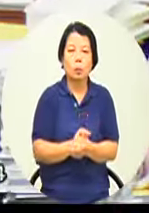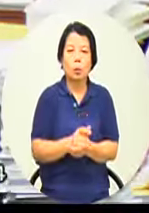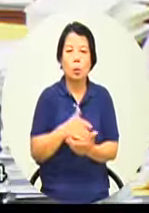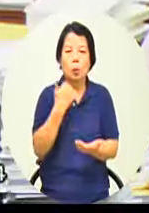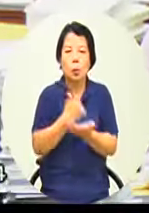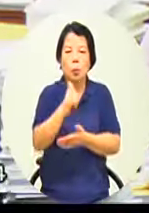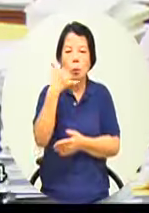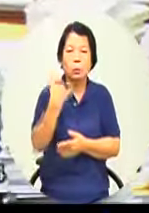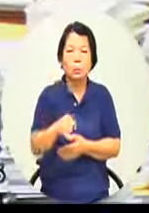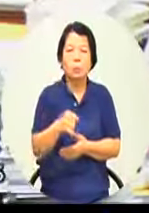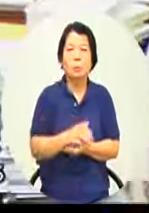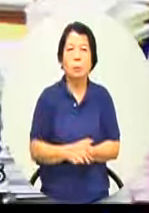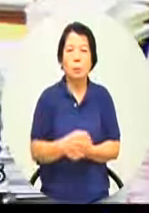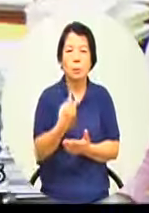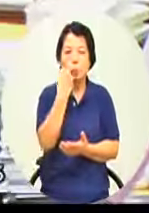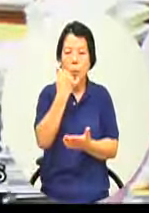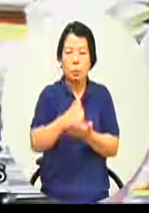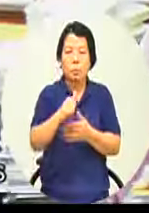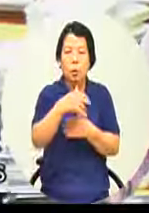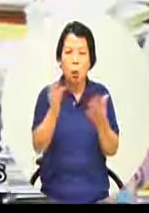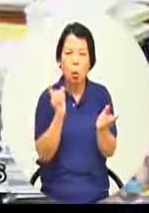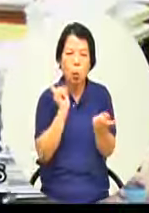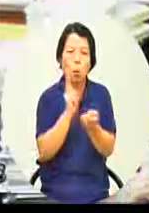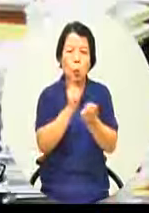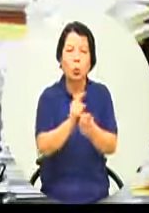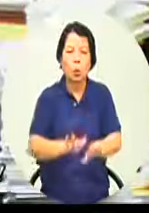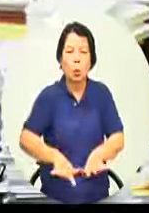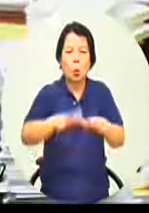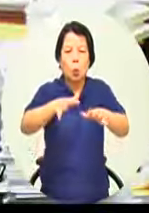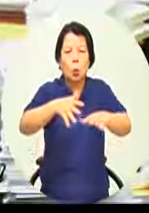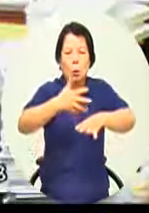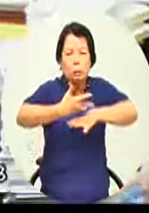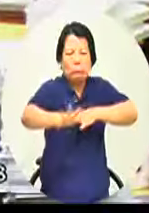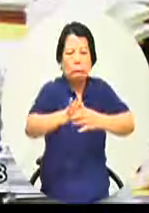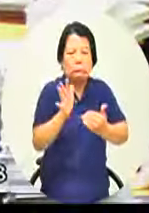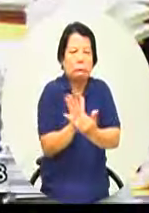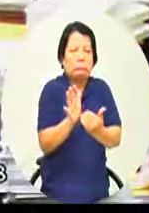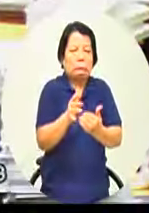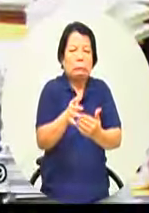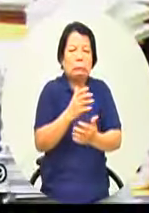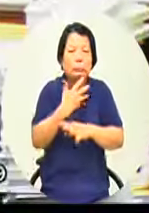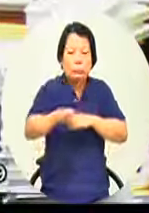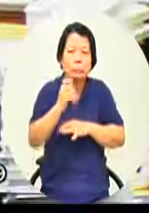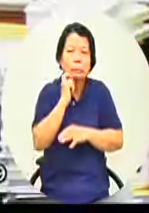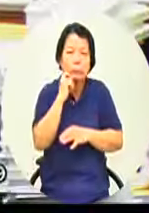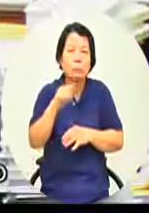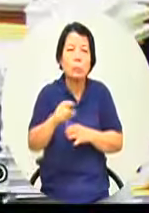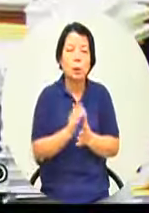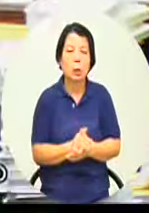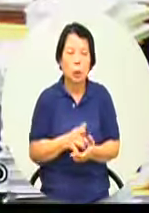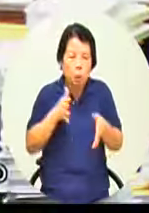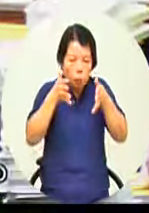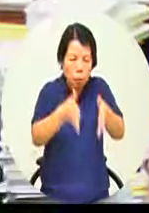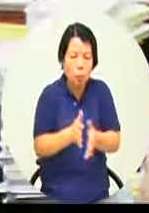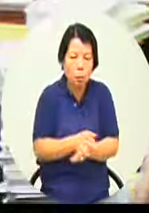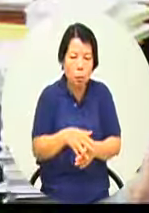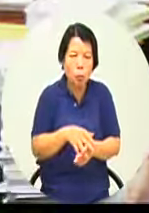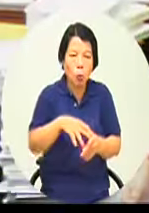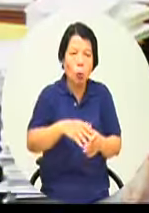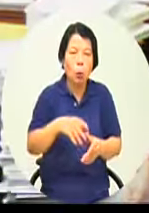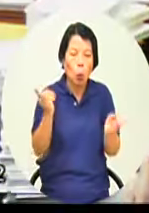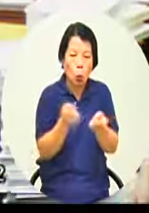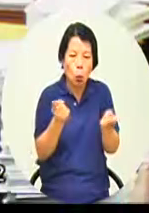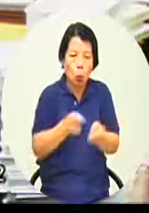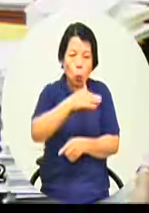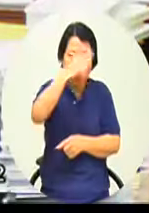很去遇到那个大潮，我们水排不出去的时候，那针对鼓山低洼的地区，是不是